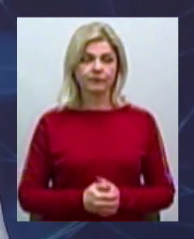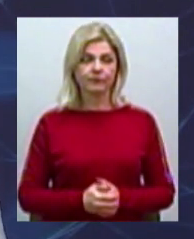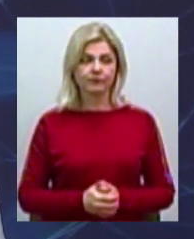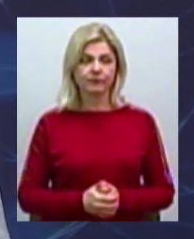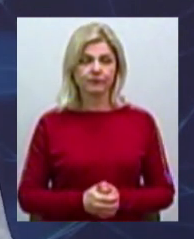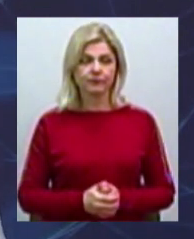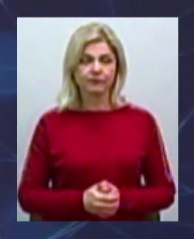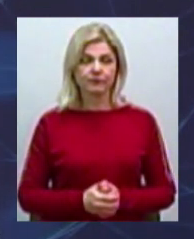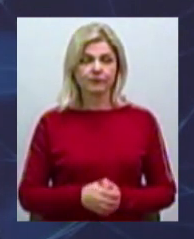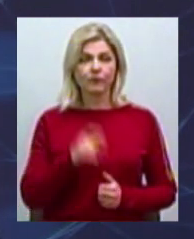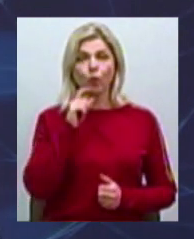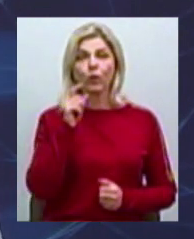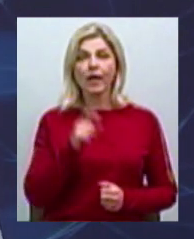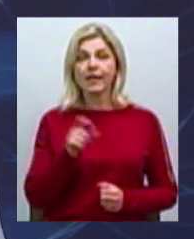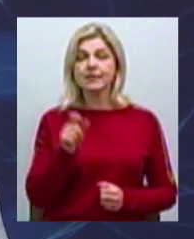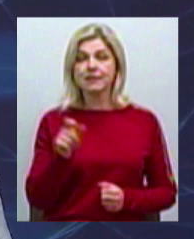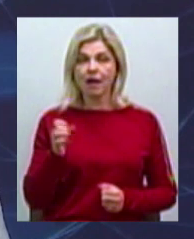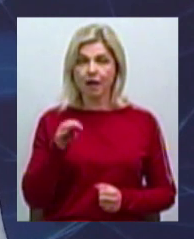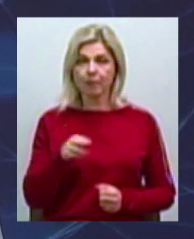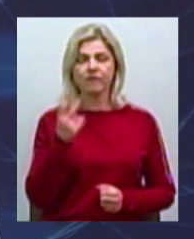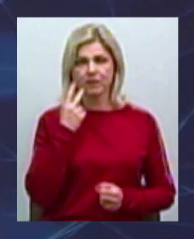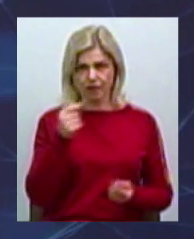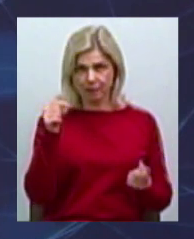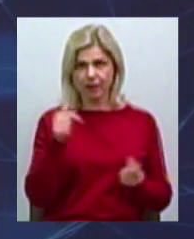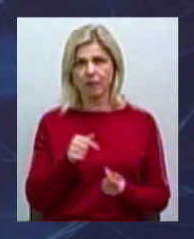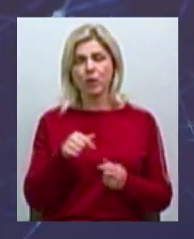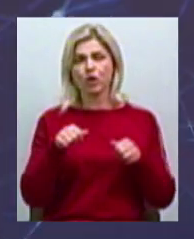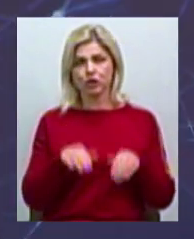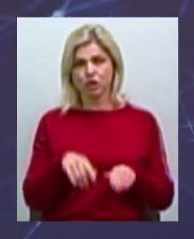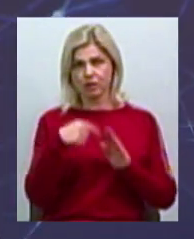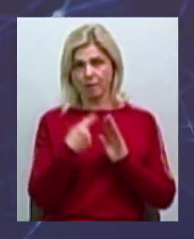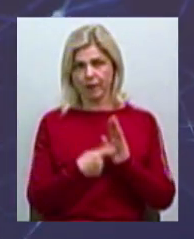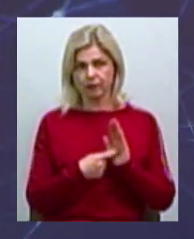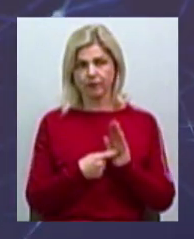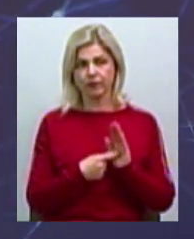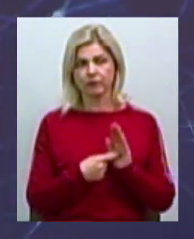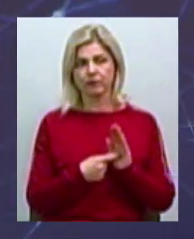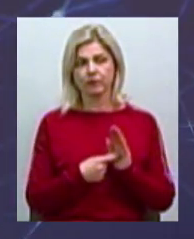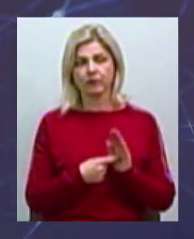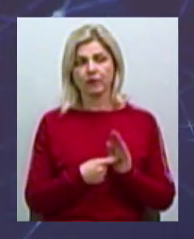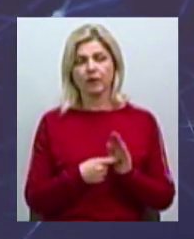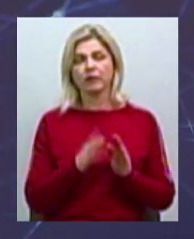українцям завжди було притаманно вирішувати питання, да, так, ну, у вічовому, скажімо так,